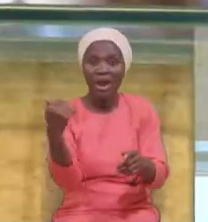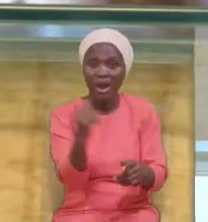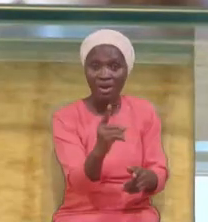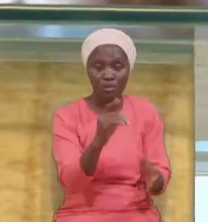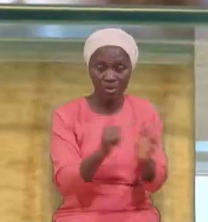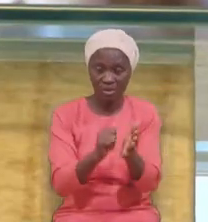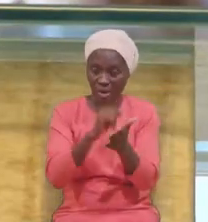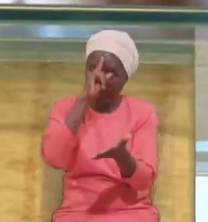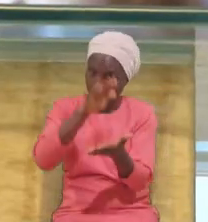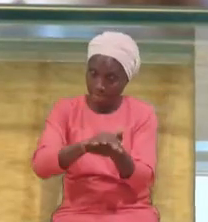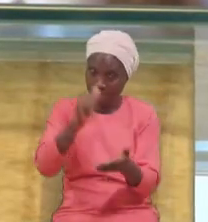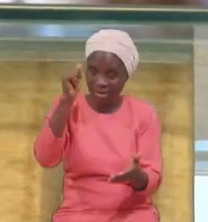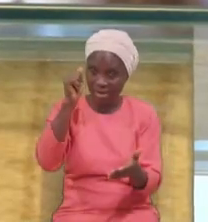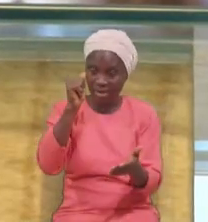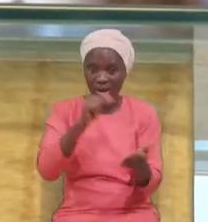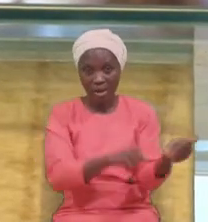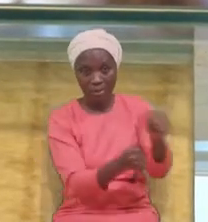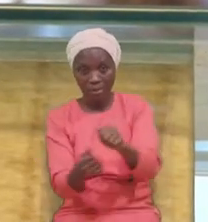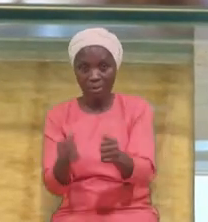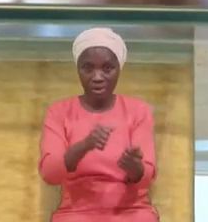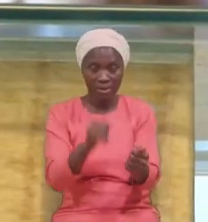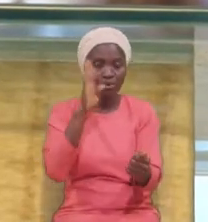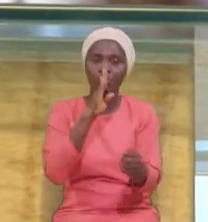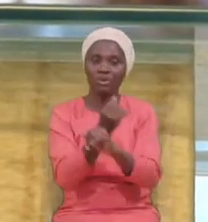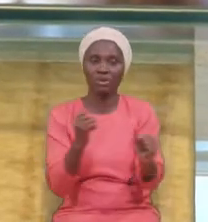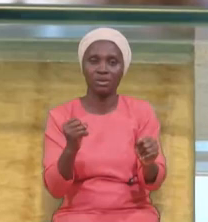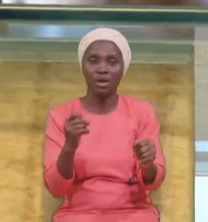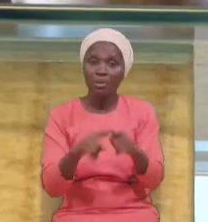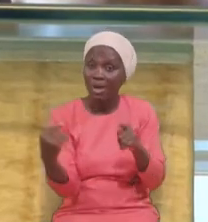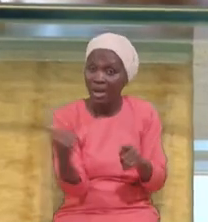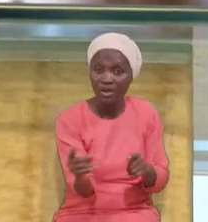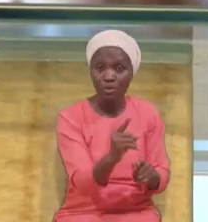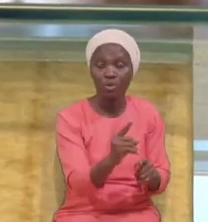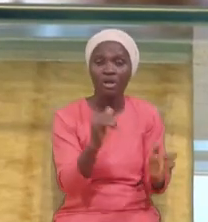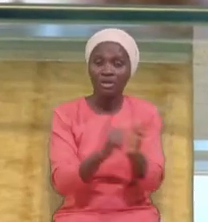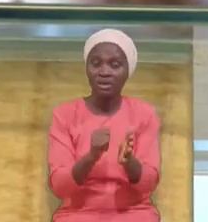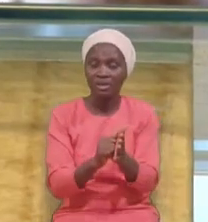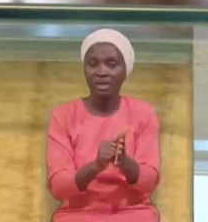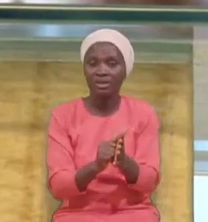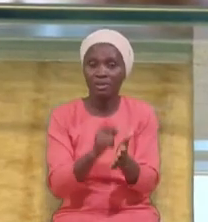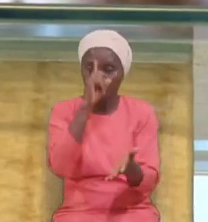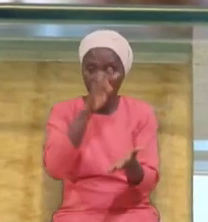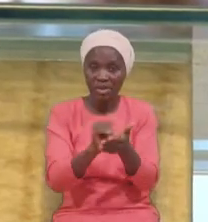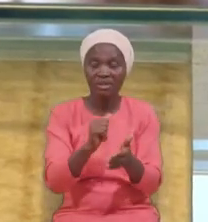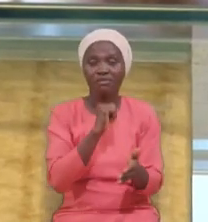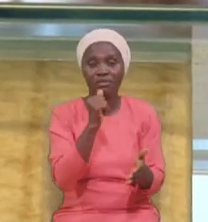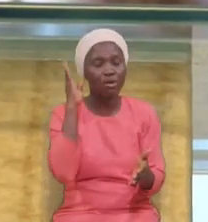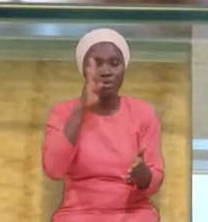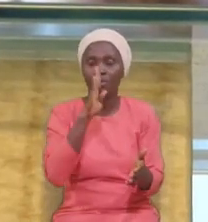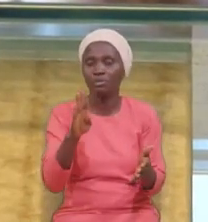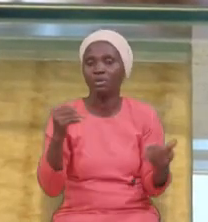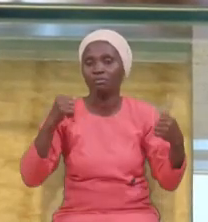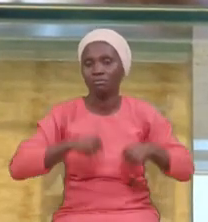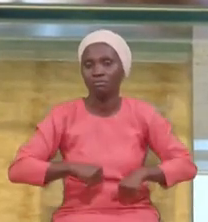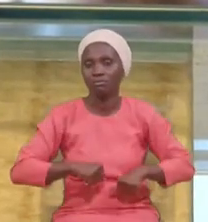sera baptisé sera sauvé. Mais celui qui ne croira pas sera condamné. Le verset 20.